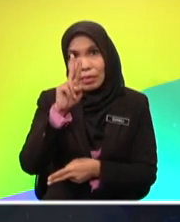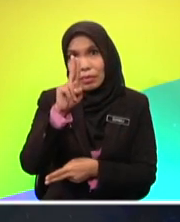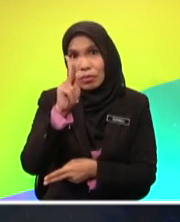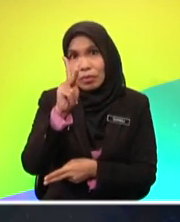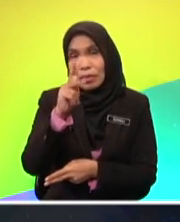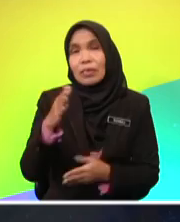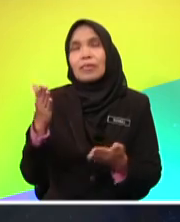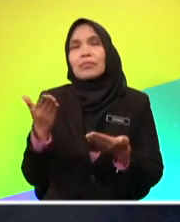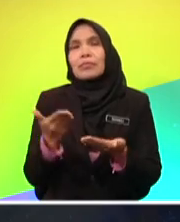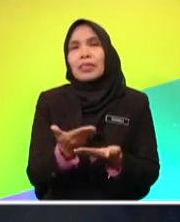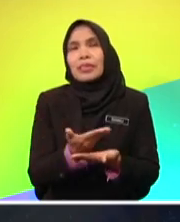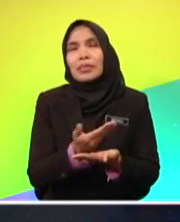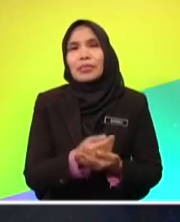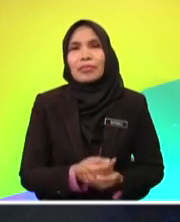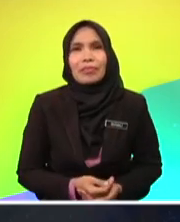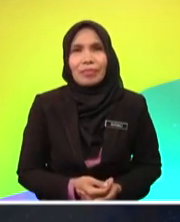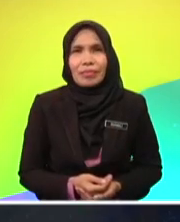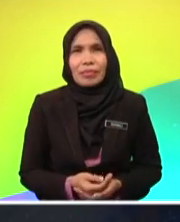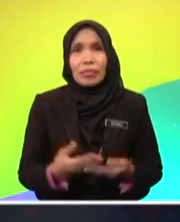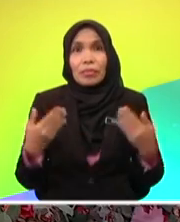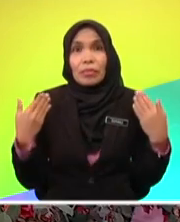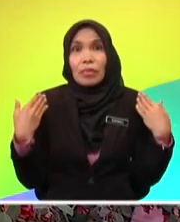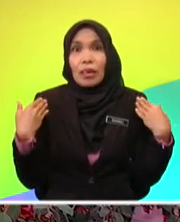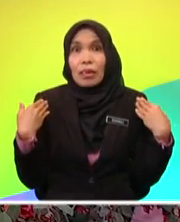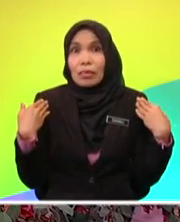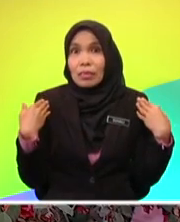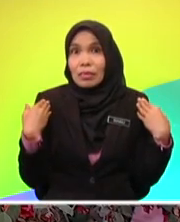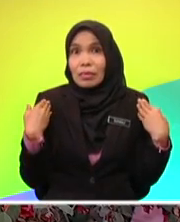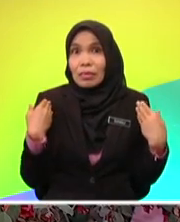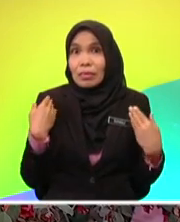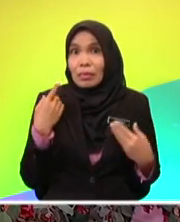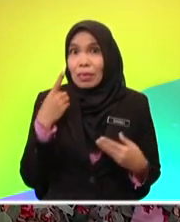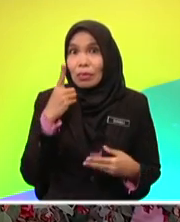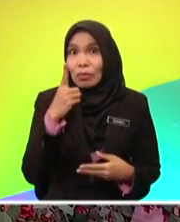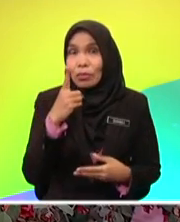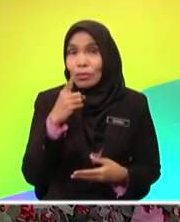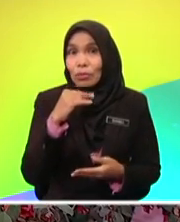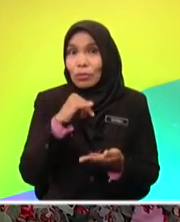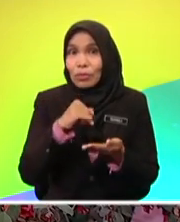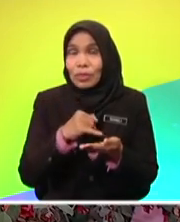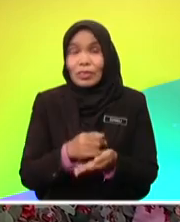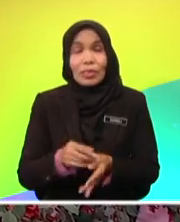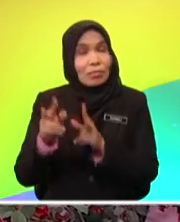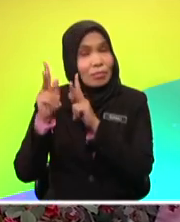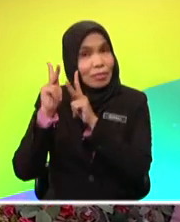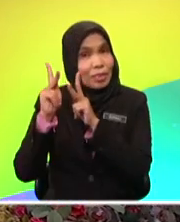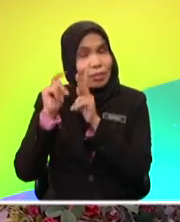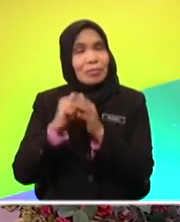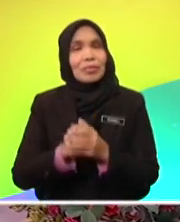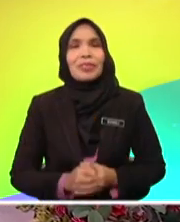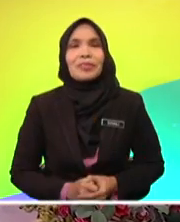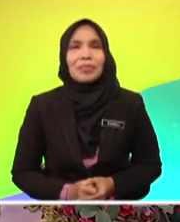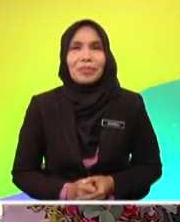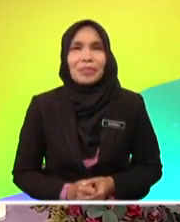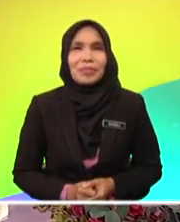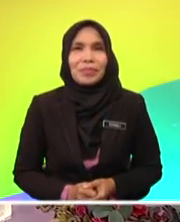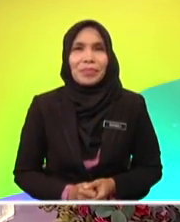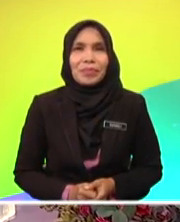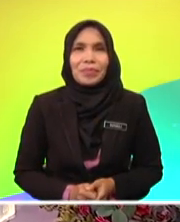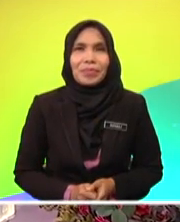ada sebiji kelapa. Yang ni Kak Rina kena potong sendirilah balik rumah kan.